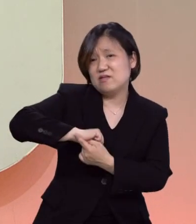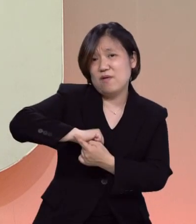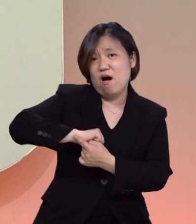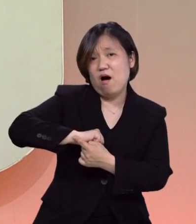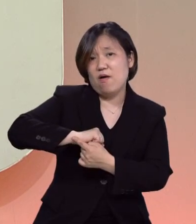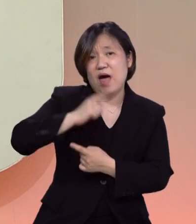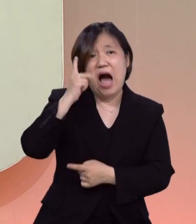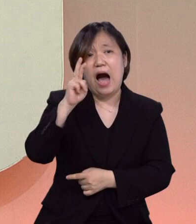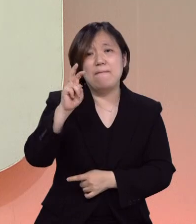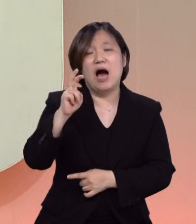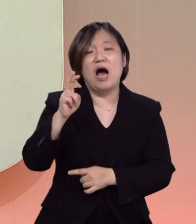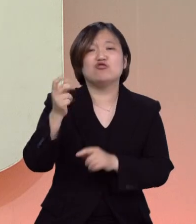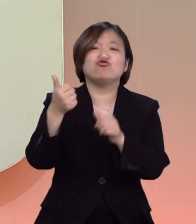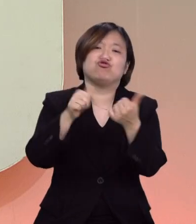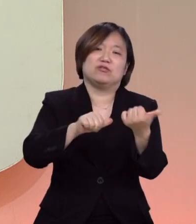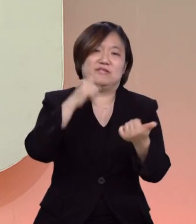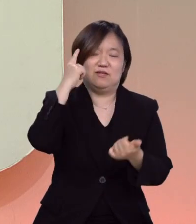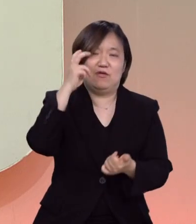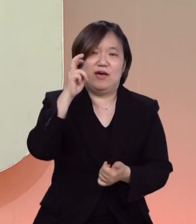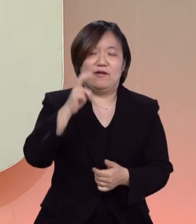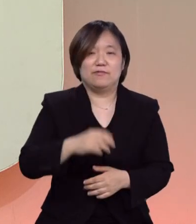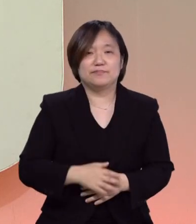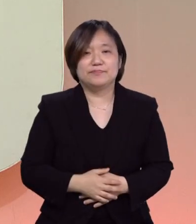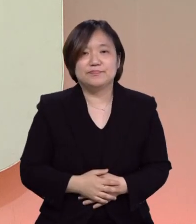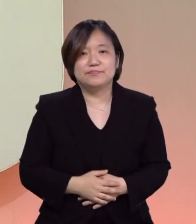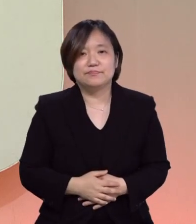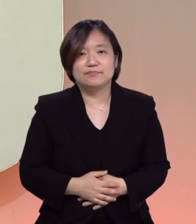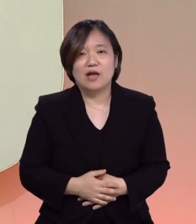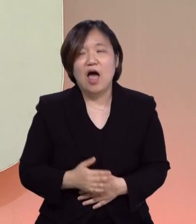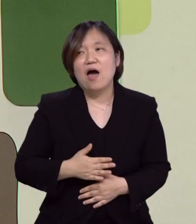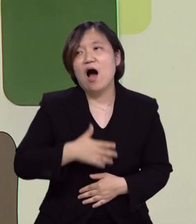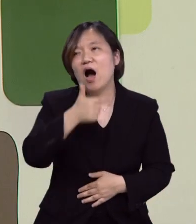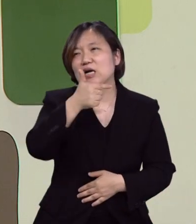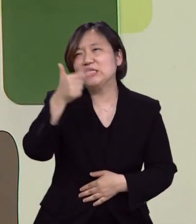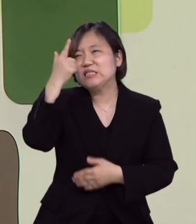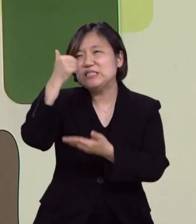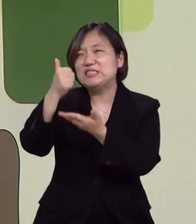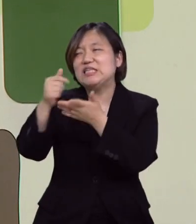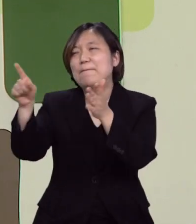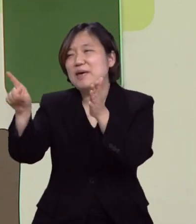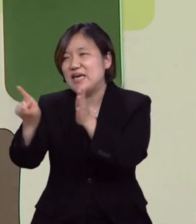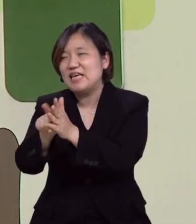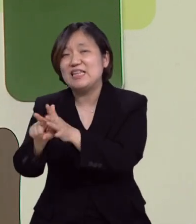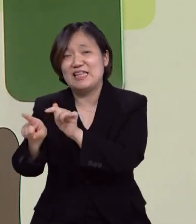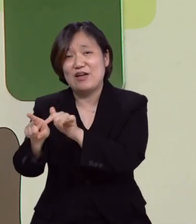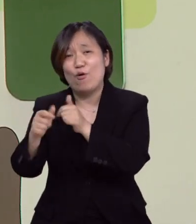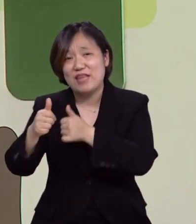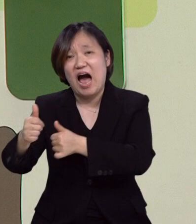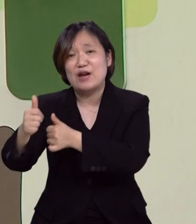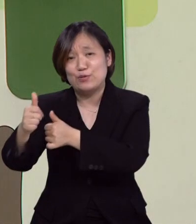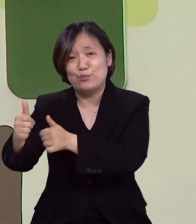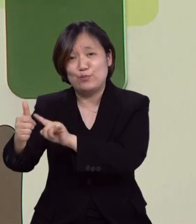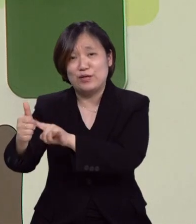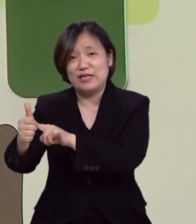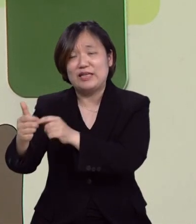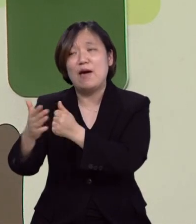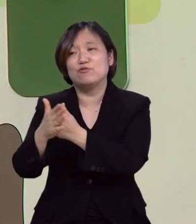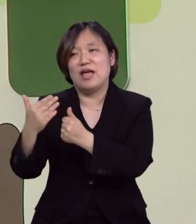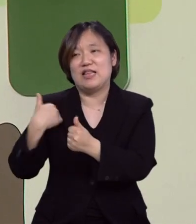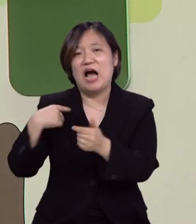세상에 없을 것이다 큰 스님을 믿는 마음이 없었으면 기도를 못했을